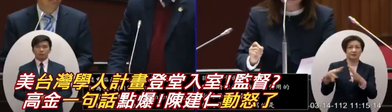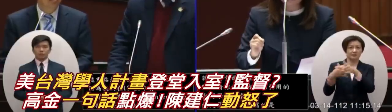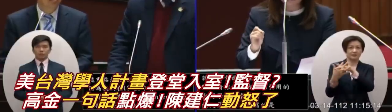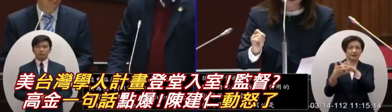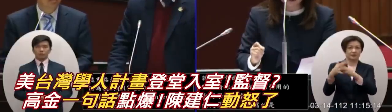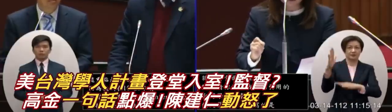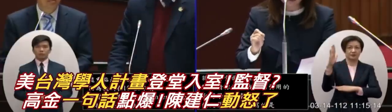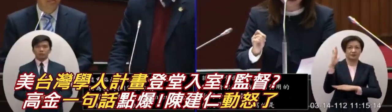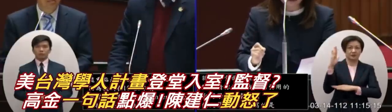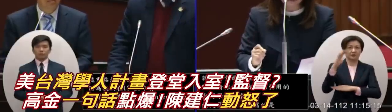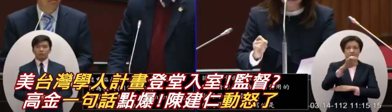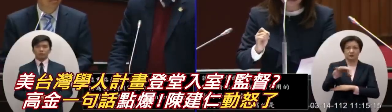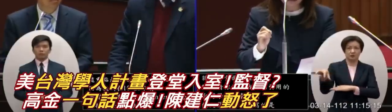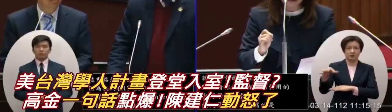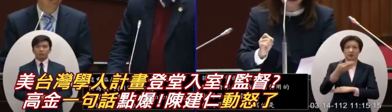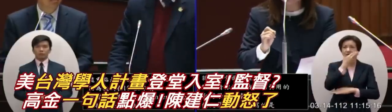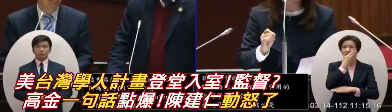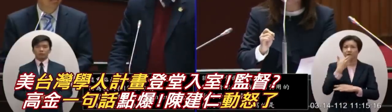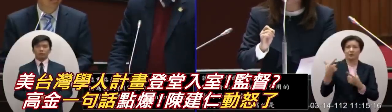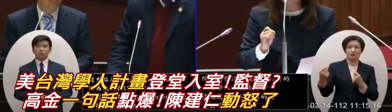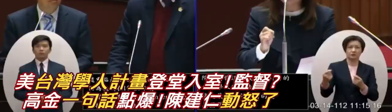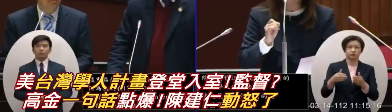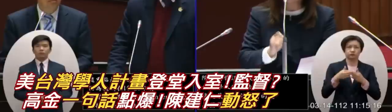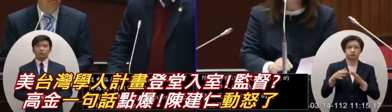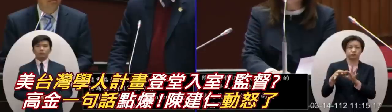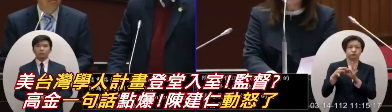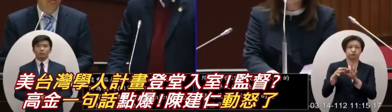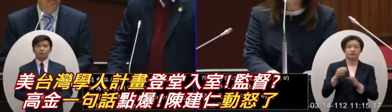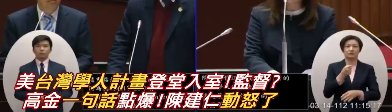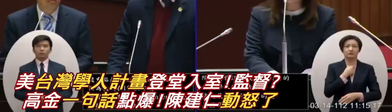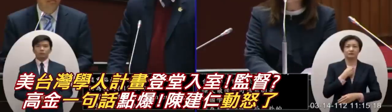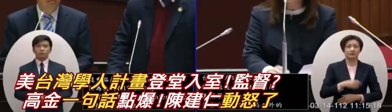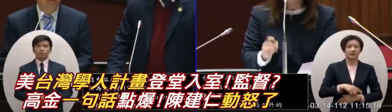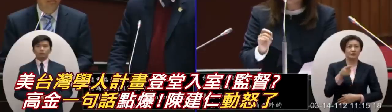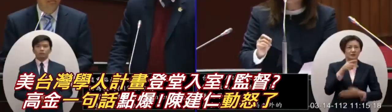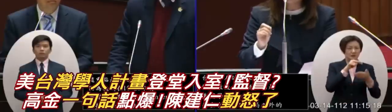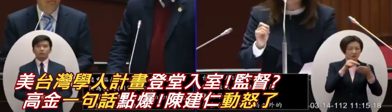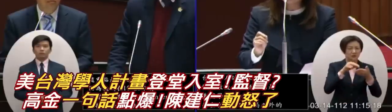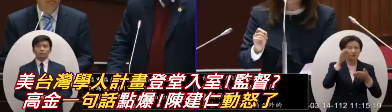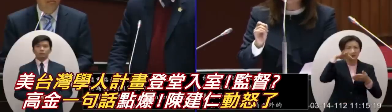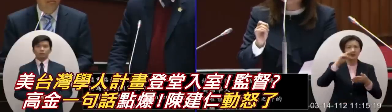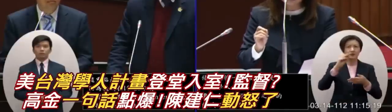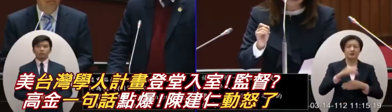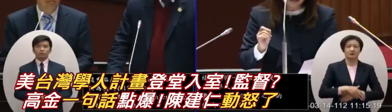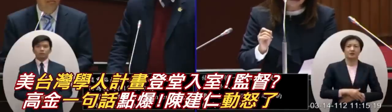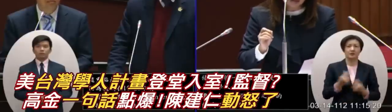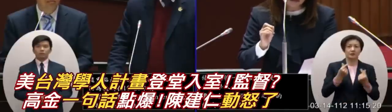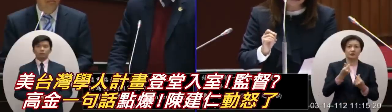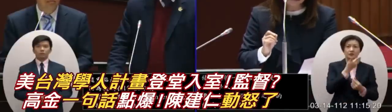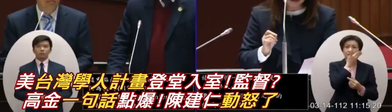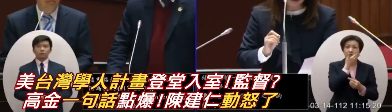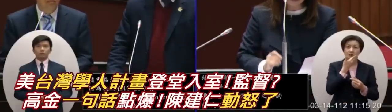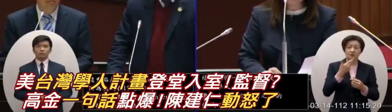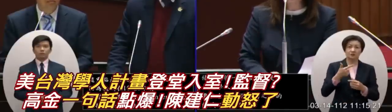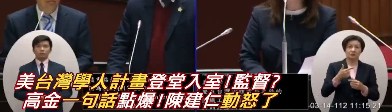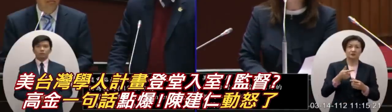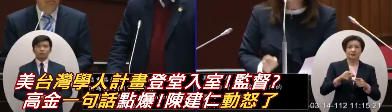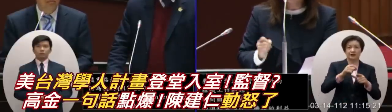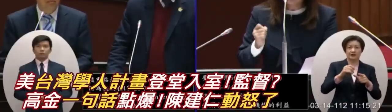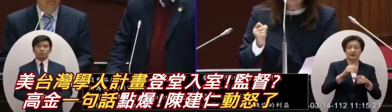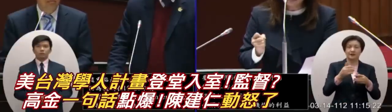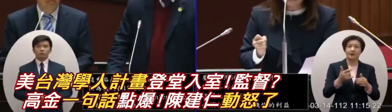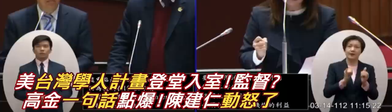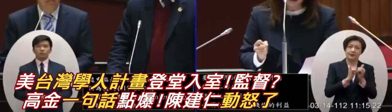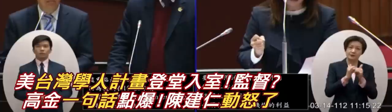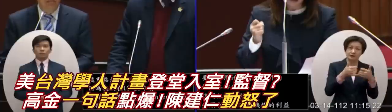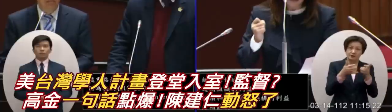国政府机构的利益是相关的，看到了吗？就连到一个民间政府机关工作